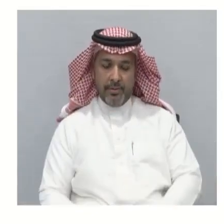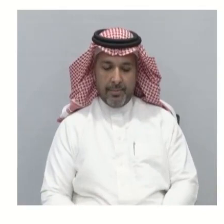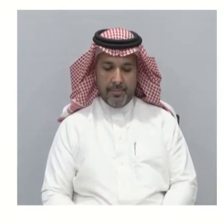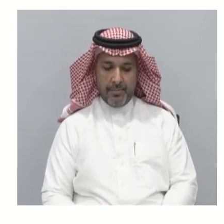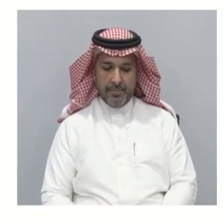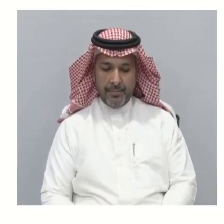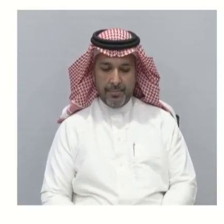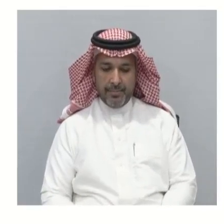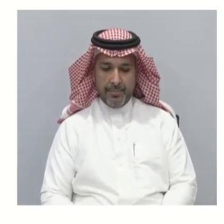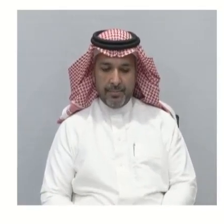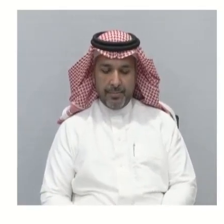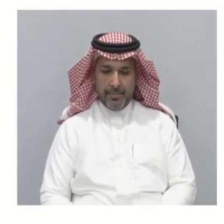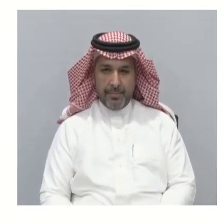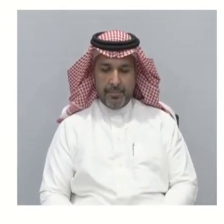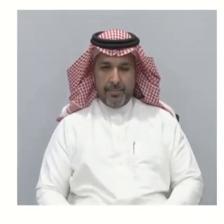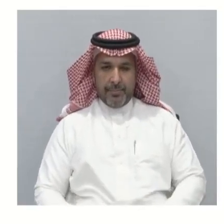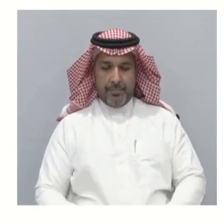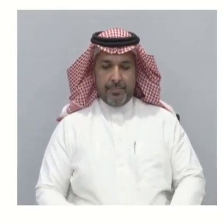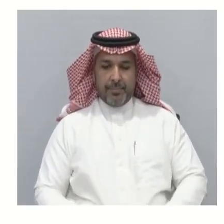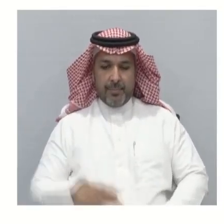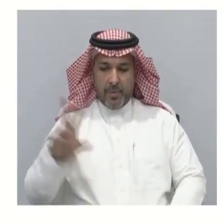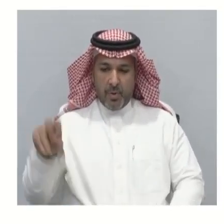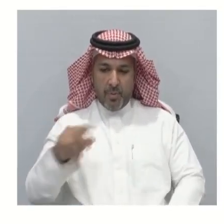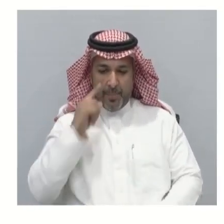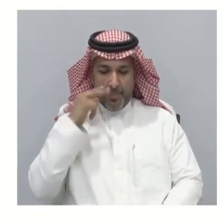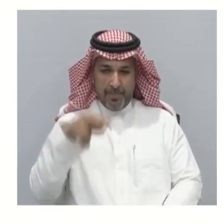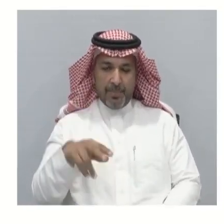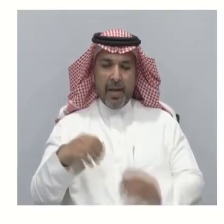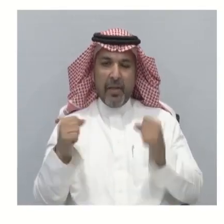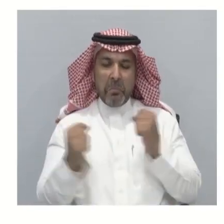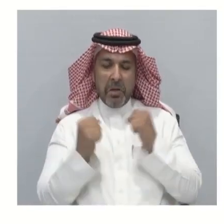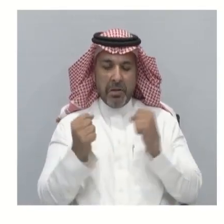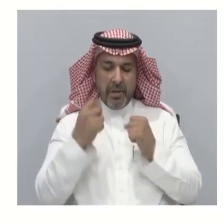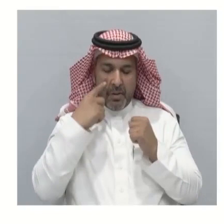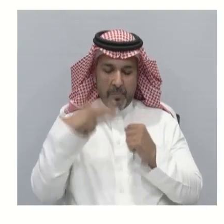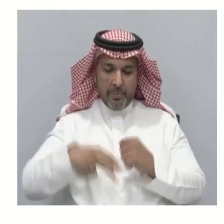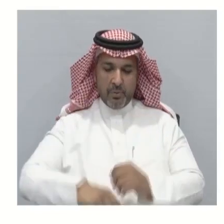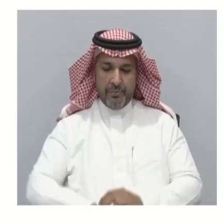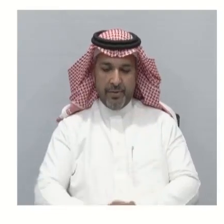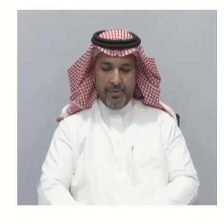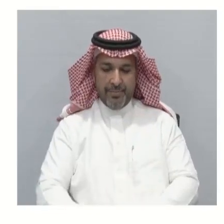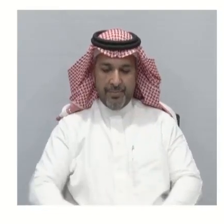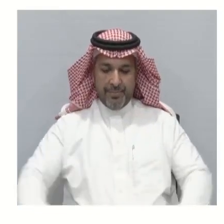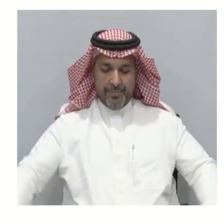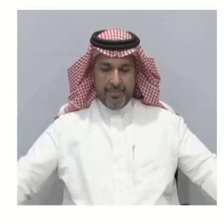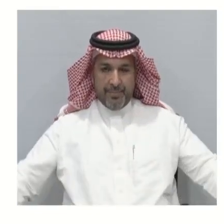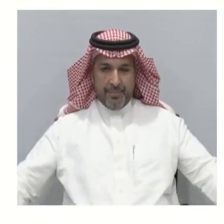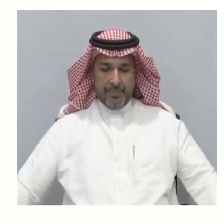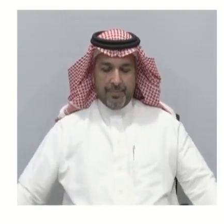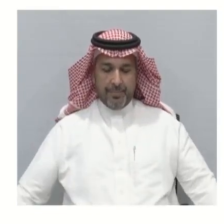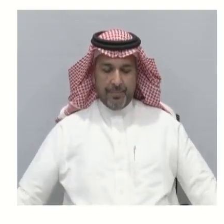45 اليوم راح اطبق هذه الخصائص ايضا على العلاقات في زوايا المثلث